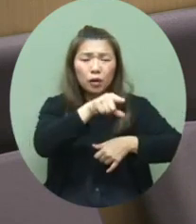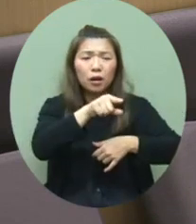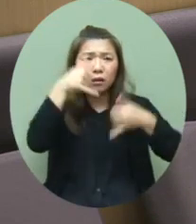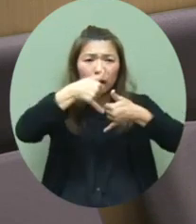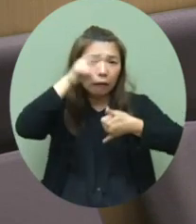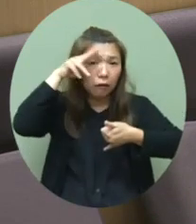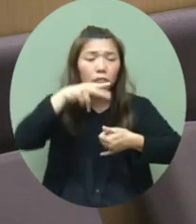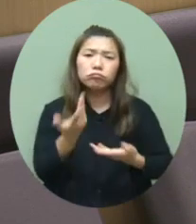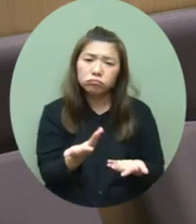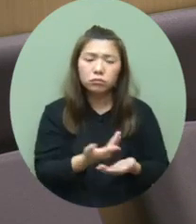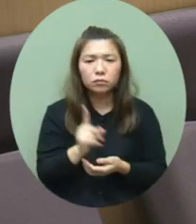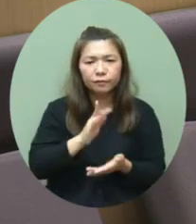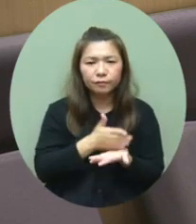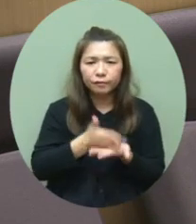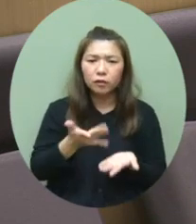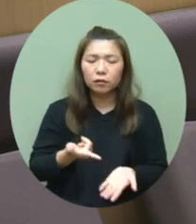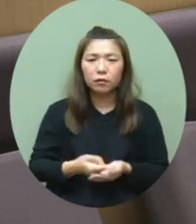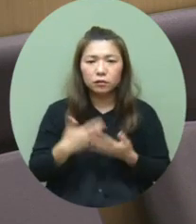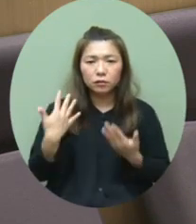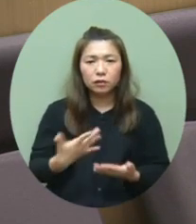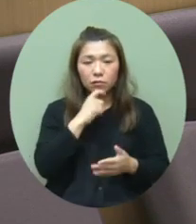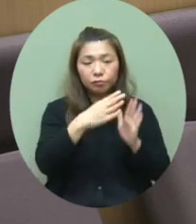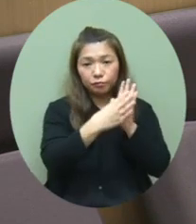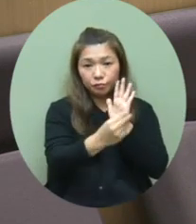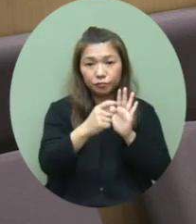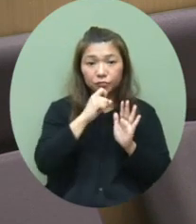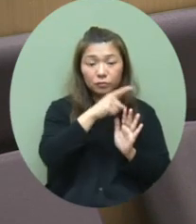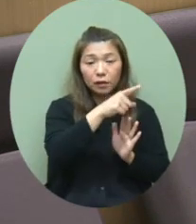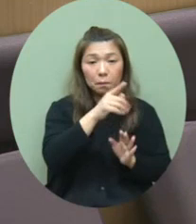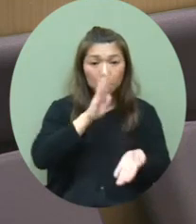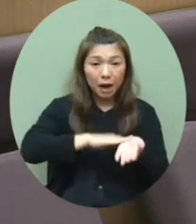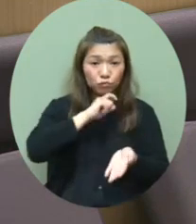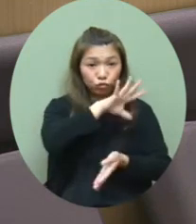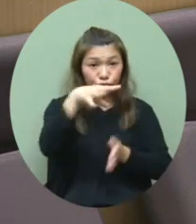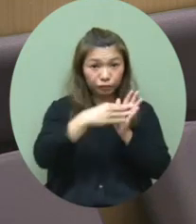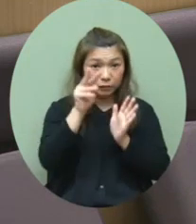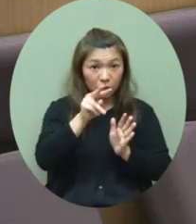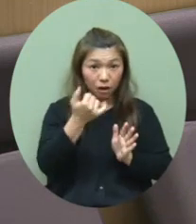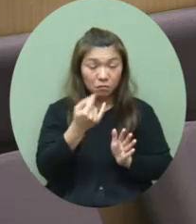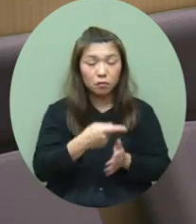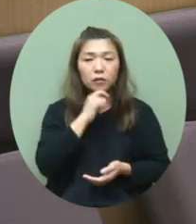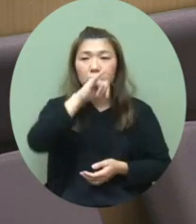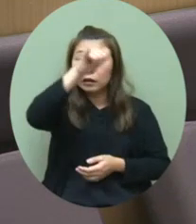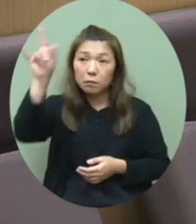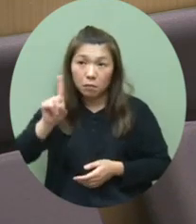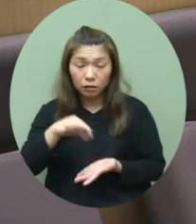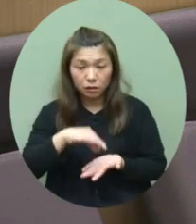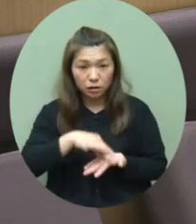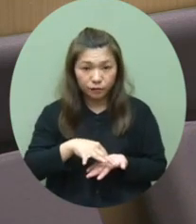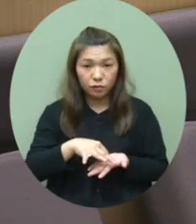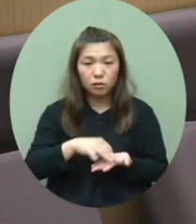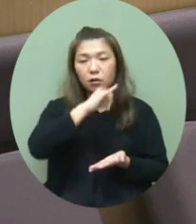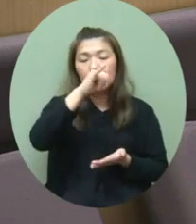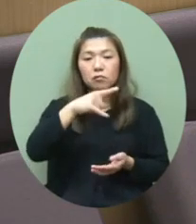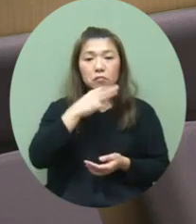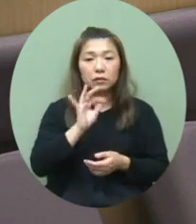案追蹤方面，係咪每一個 case 都會攞翻安心出行個記錄追蹤行蹤咧？譬如個案去過啲咩地方？即係去過嘅